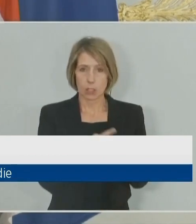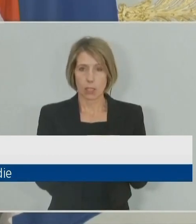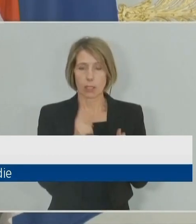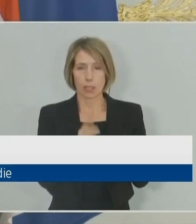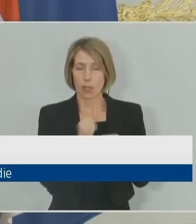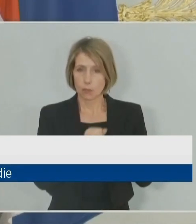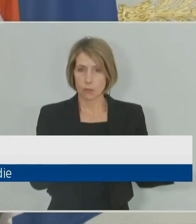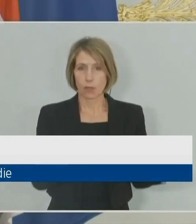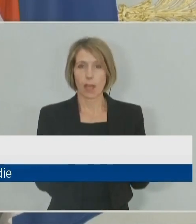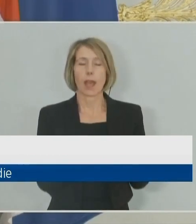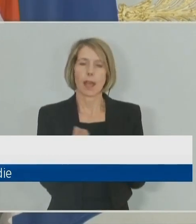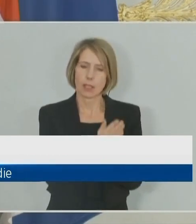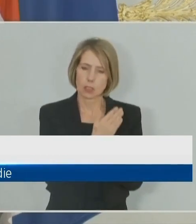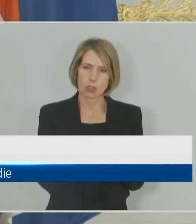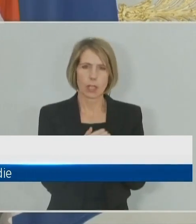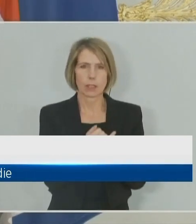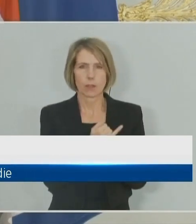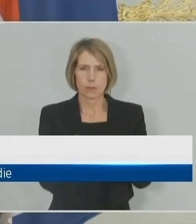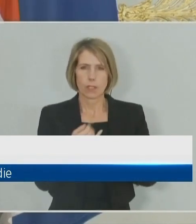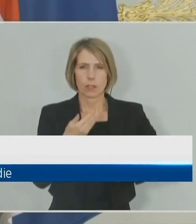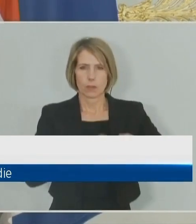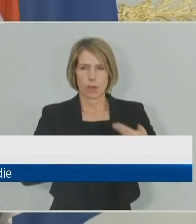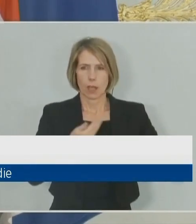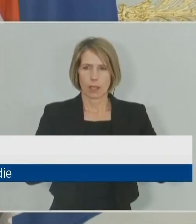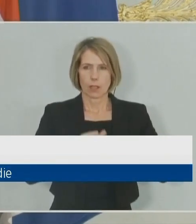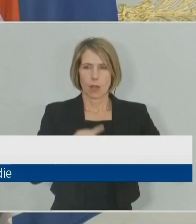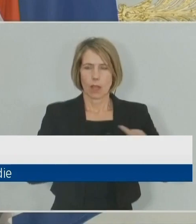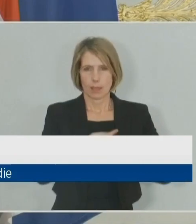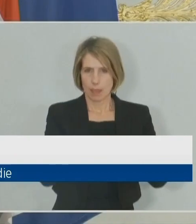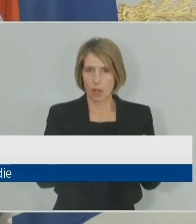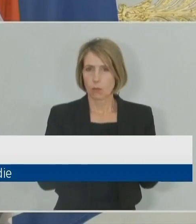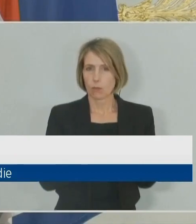Dhe këtë përvojë historike ne e ofrojmë